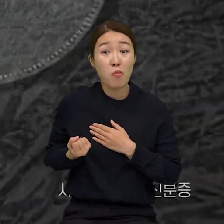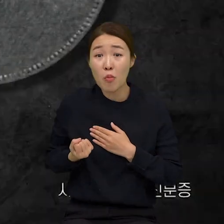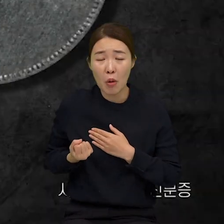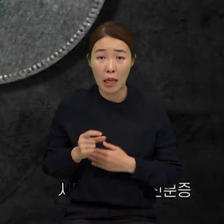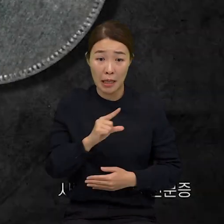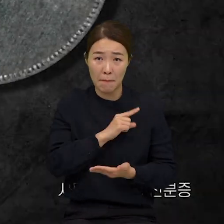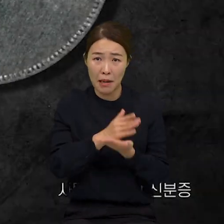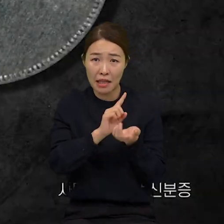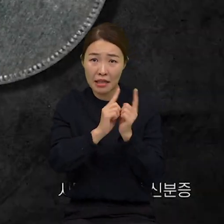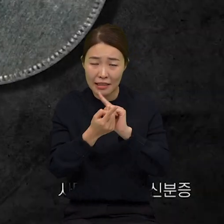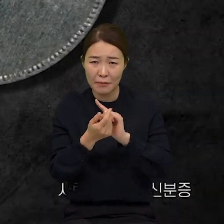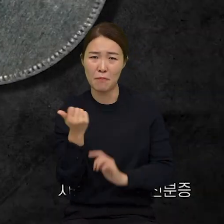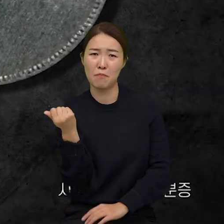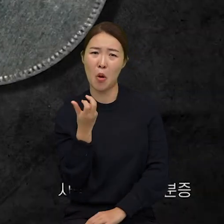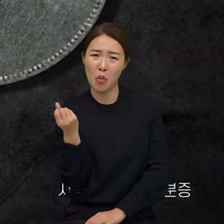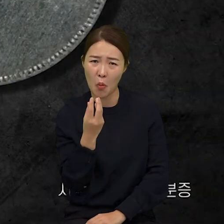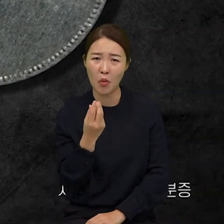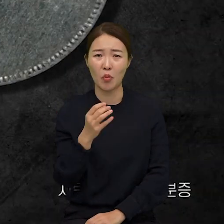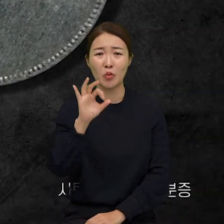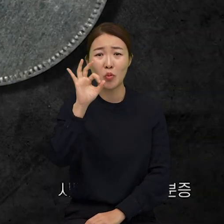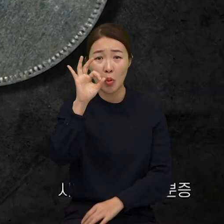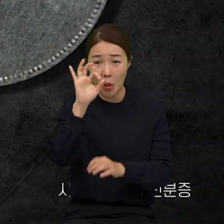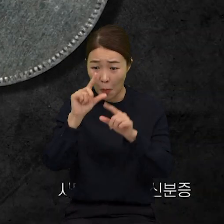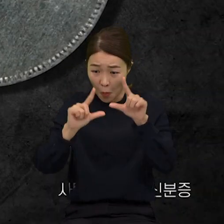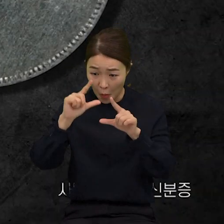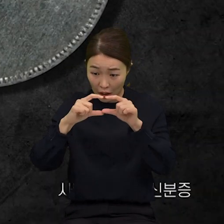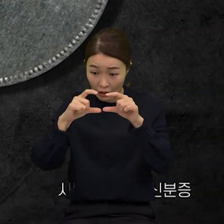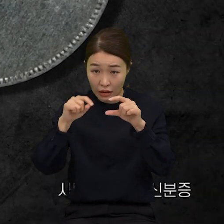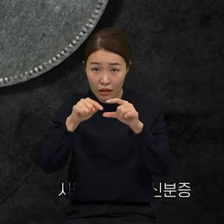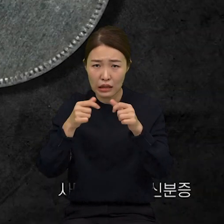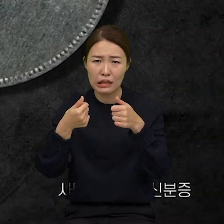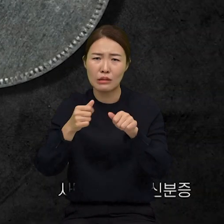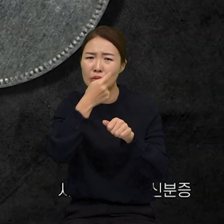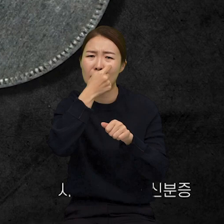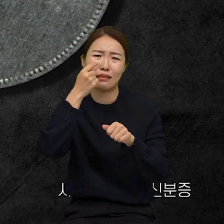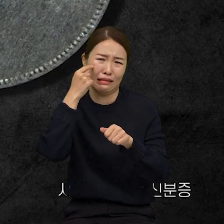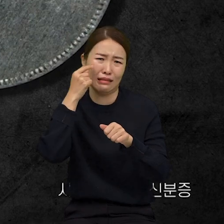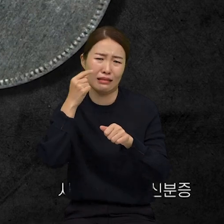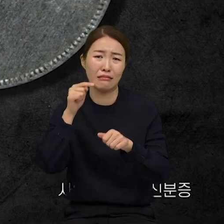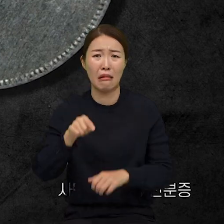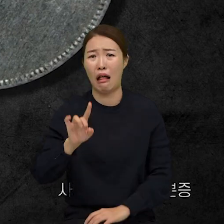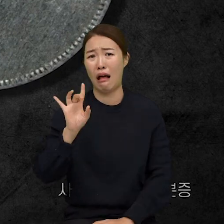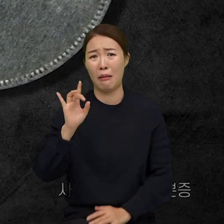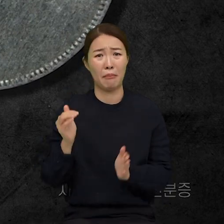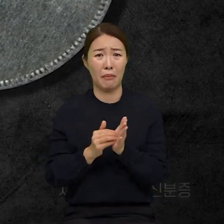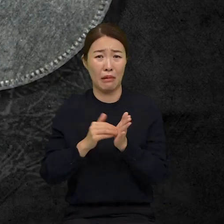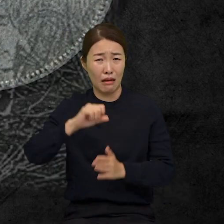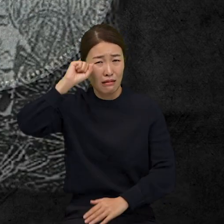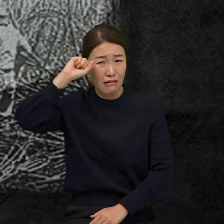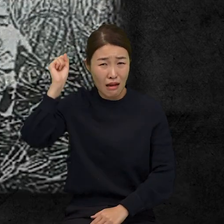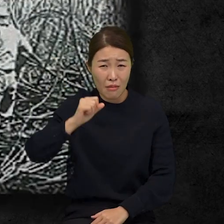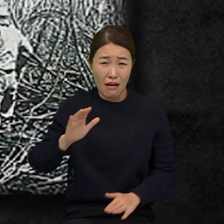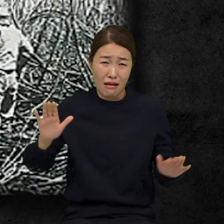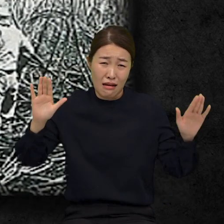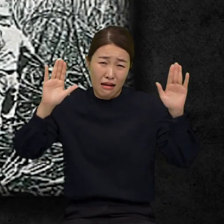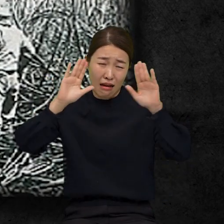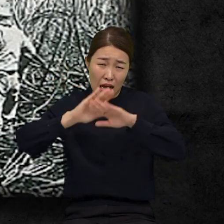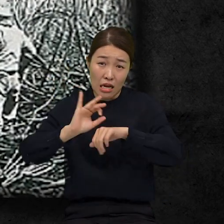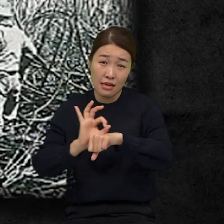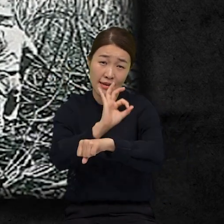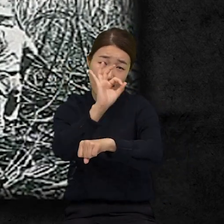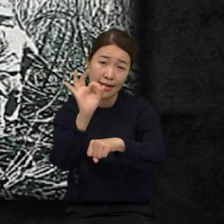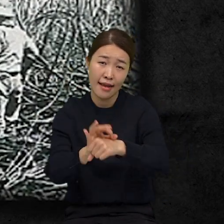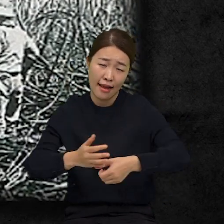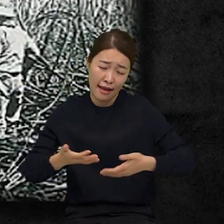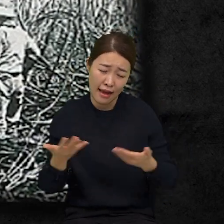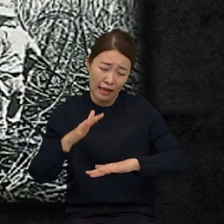것이라곤 이름 대신 고유번호가 새겨진 동전 모양의 신분증뿐. 새벽부터 시작된 농장일은 하루